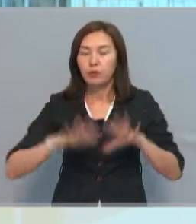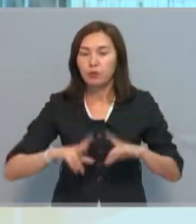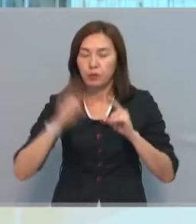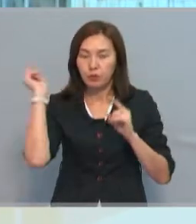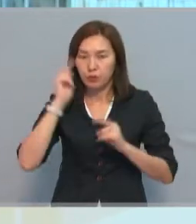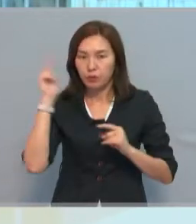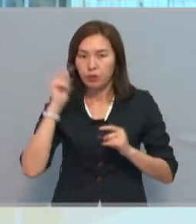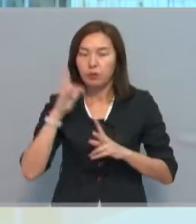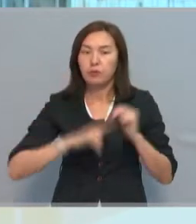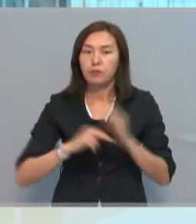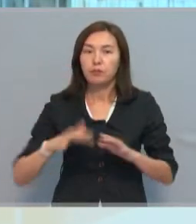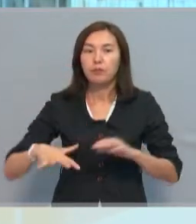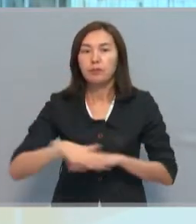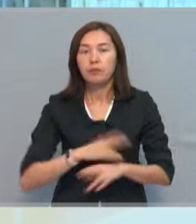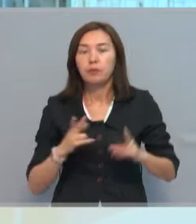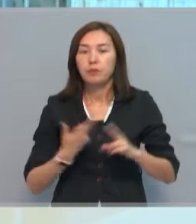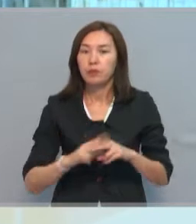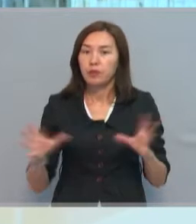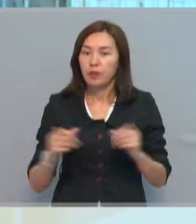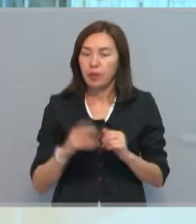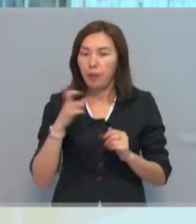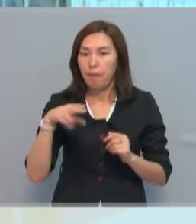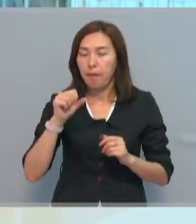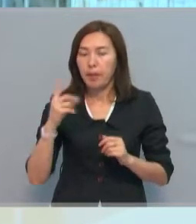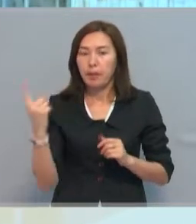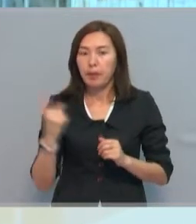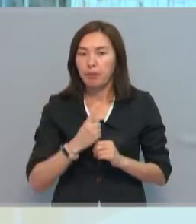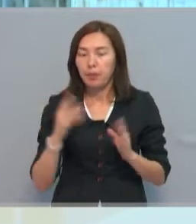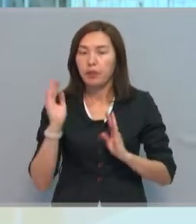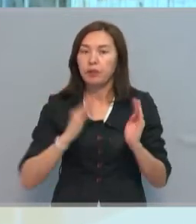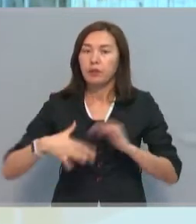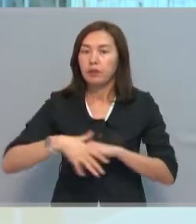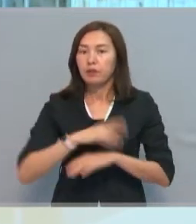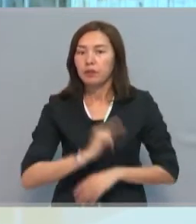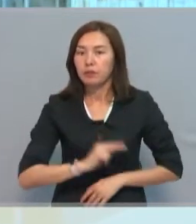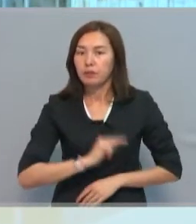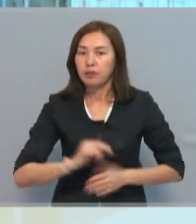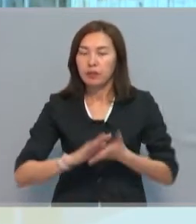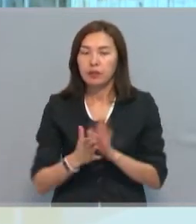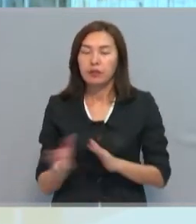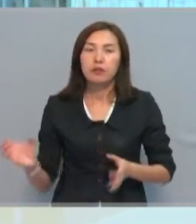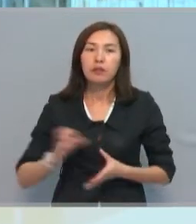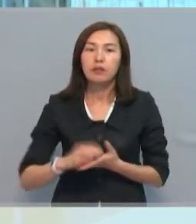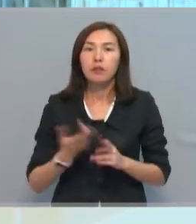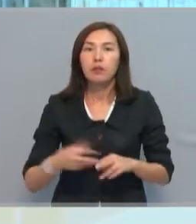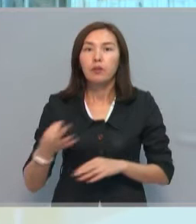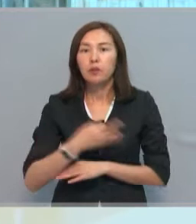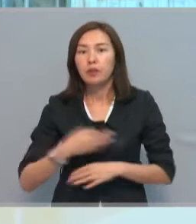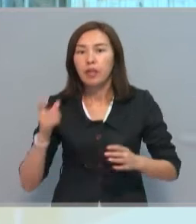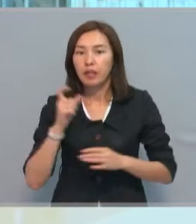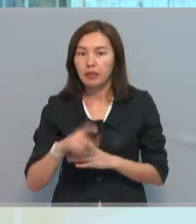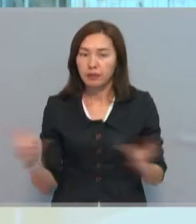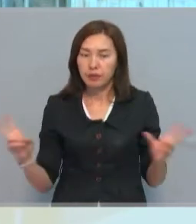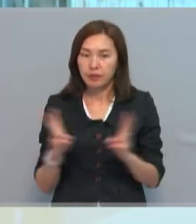оқу корпусының құрылыс алаңына барды. Сондай-ақ бадам бір тұрғын алабының инфрақұрылым жүйелерінің жағдайымен танысып, сол аумақтың